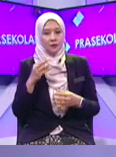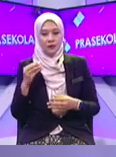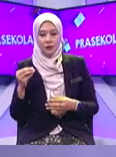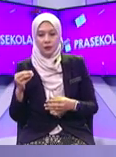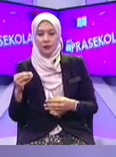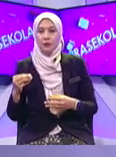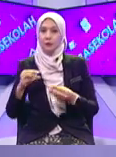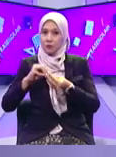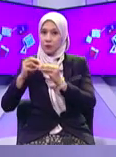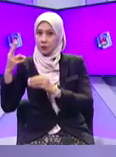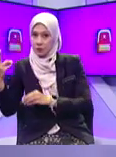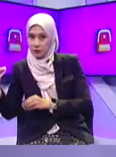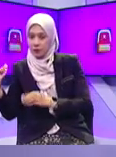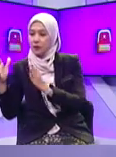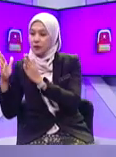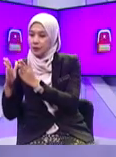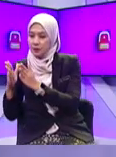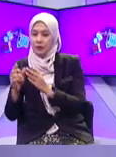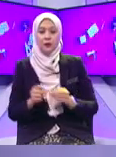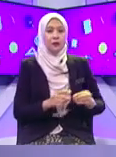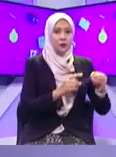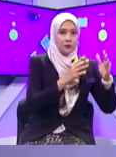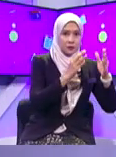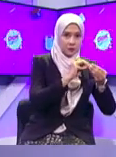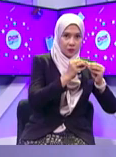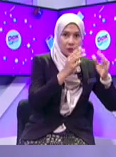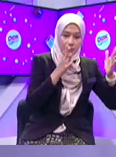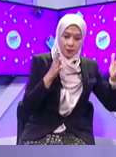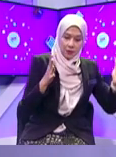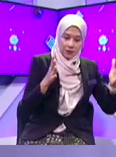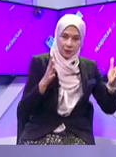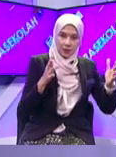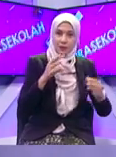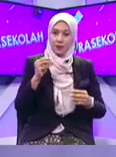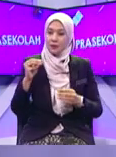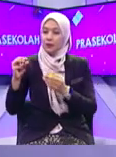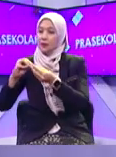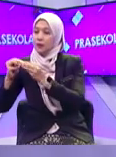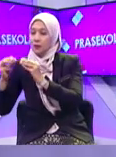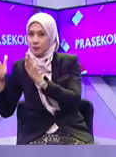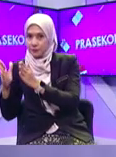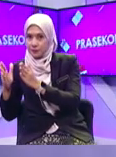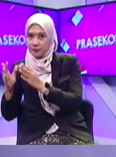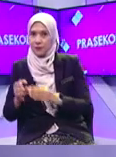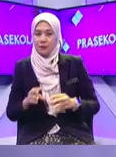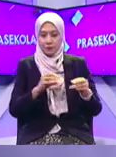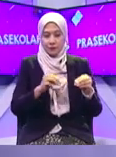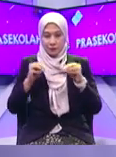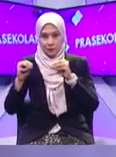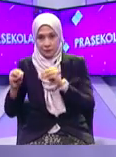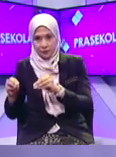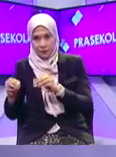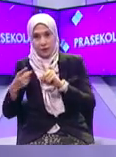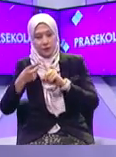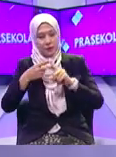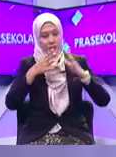numbuh yang lebih kecil dan kita tengok bakinya pula kecil dan operasi tulangnya daripada yang